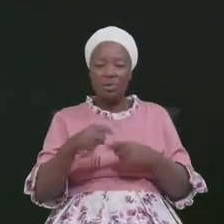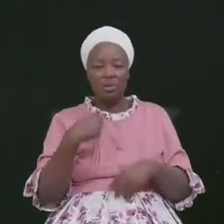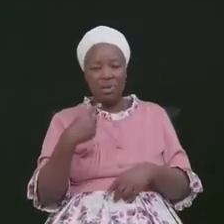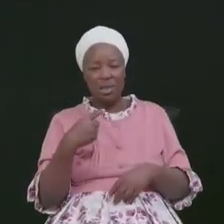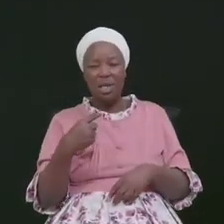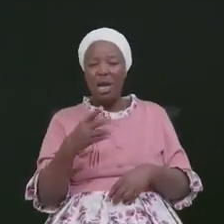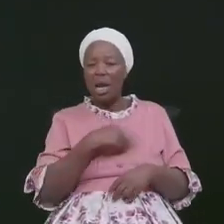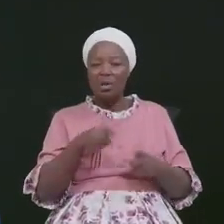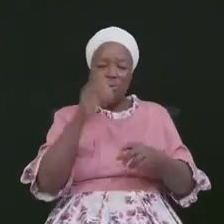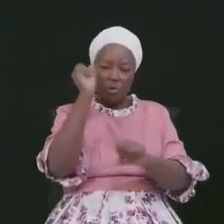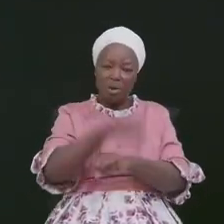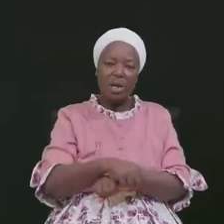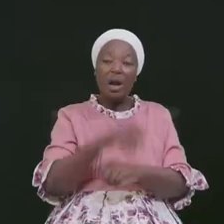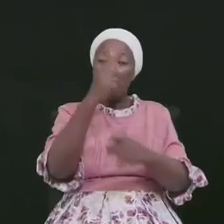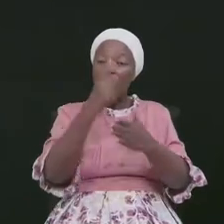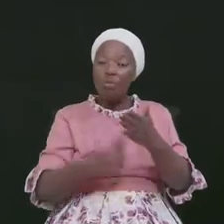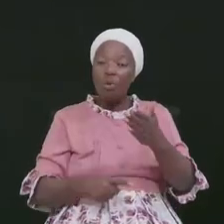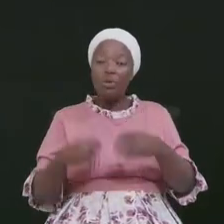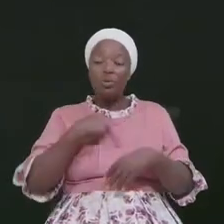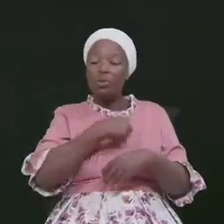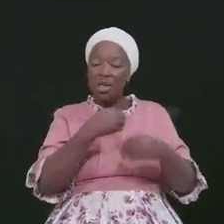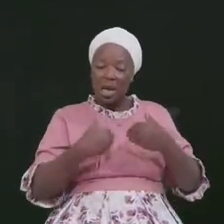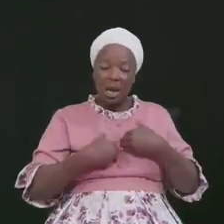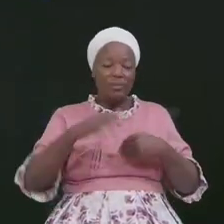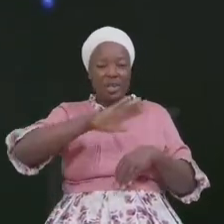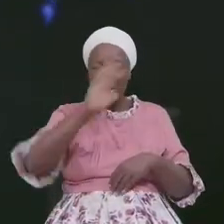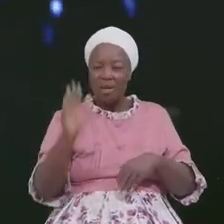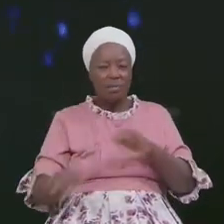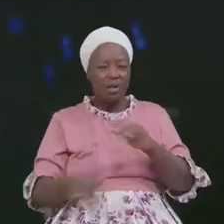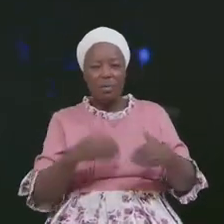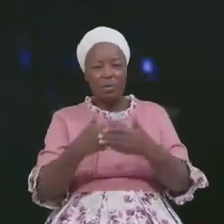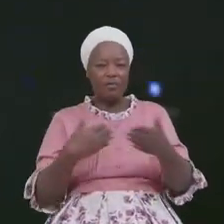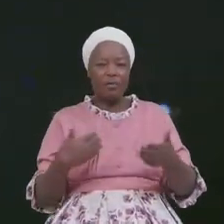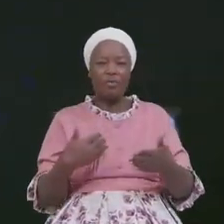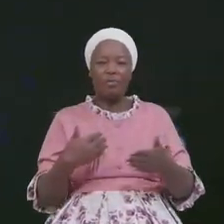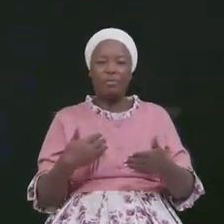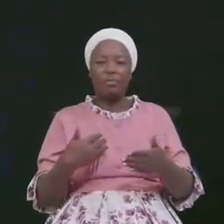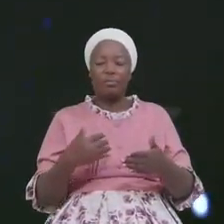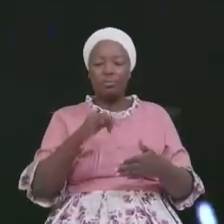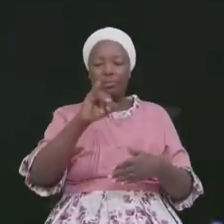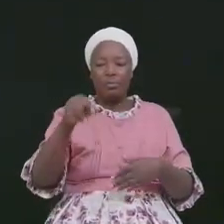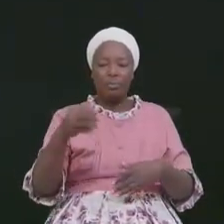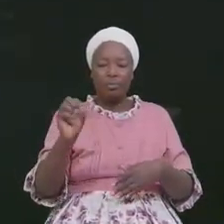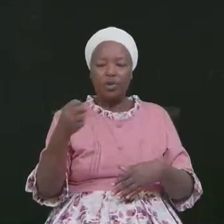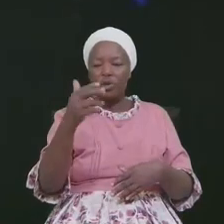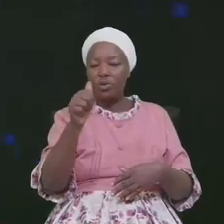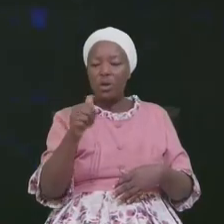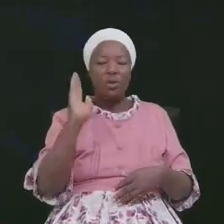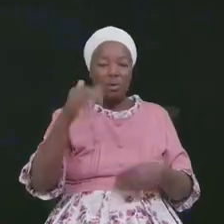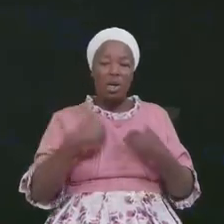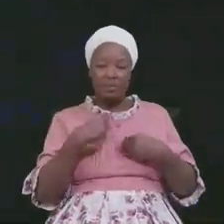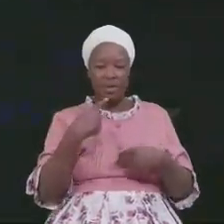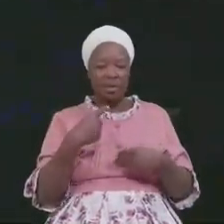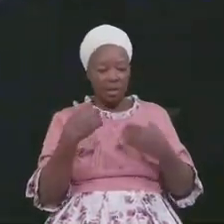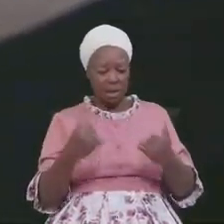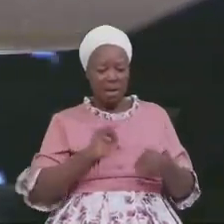nous arrivons à vaincre ce que nous n'avons jamais fait avant. Josué pourrait dire maintenant, « Oh, je suis un dirigeant. »